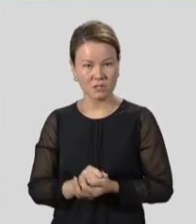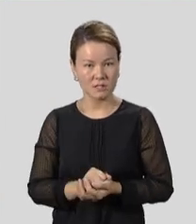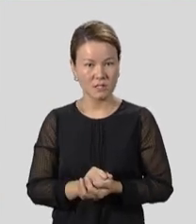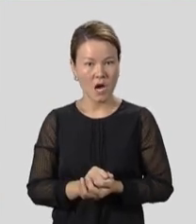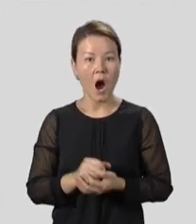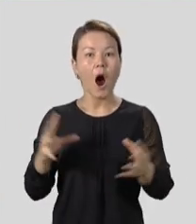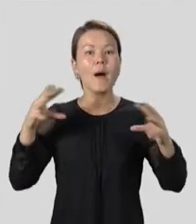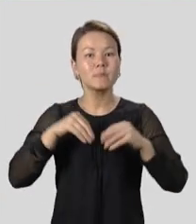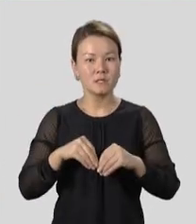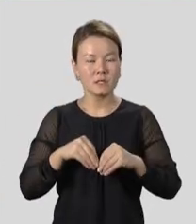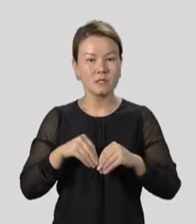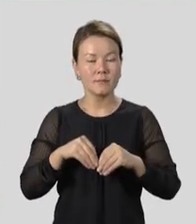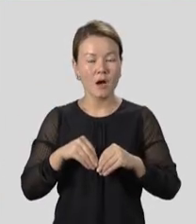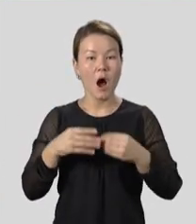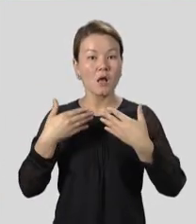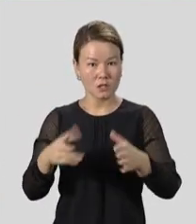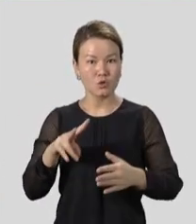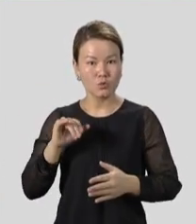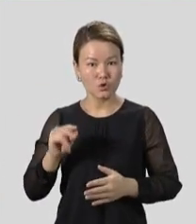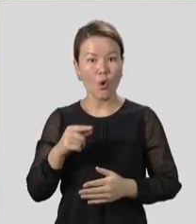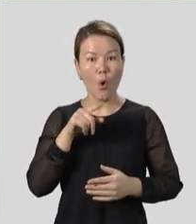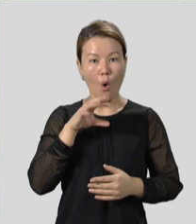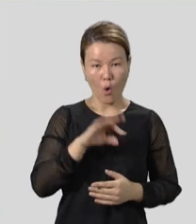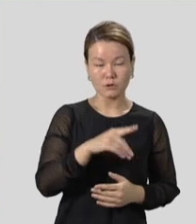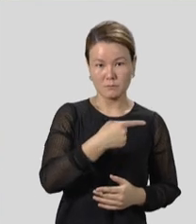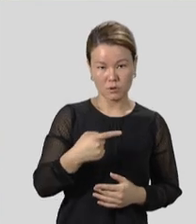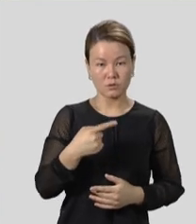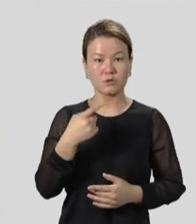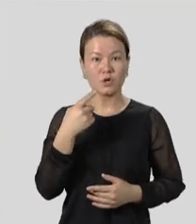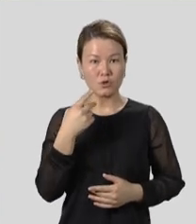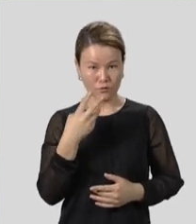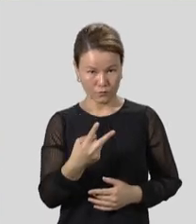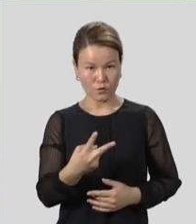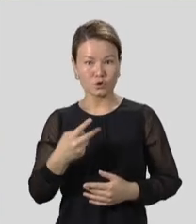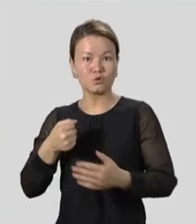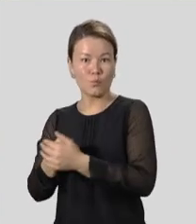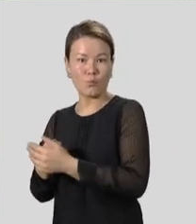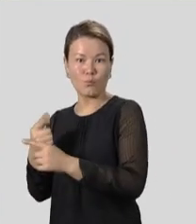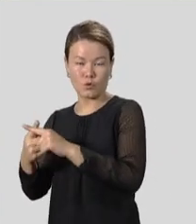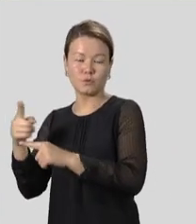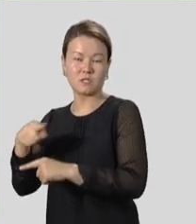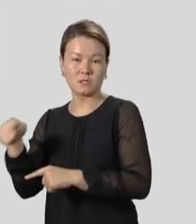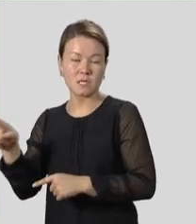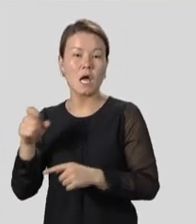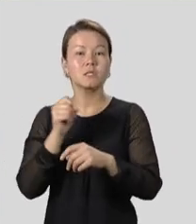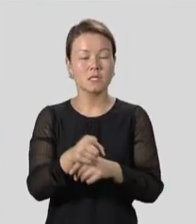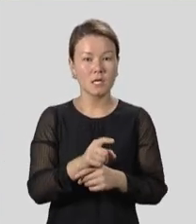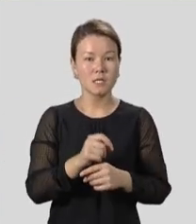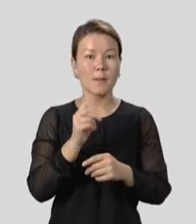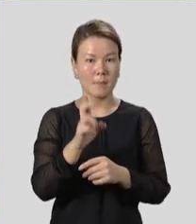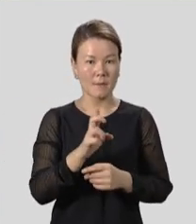А объединением – открытый луч от минус 2 до плюс бесконечности. Задание